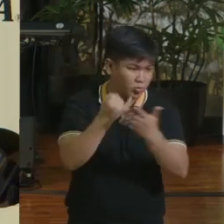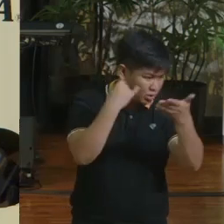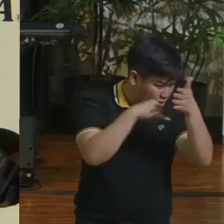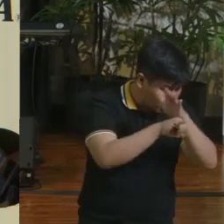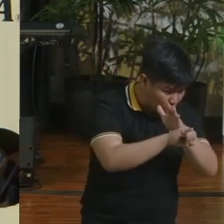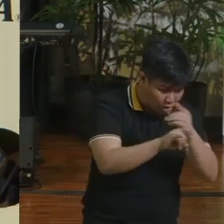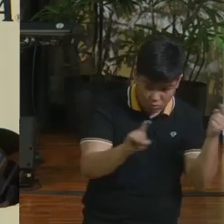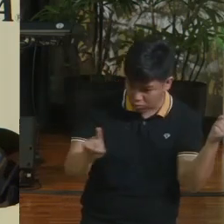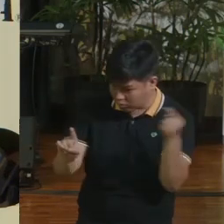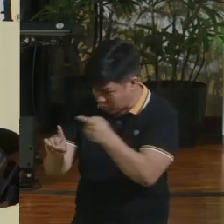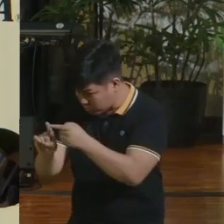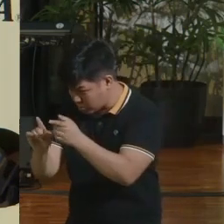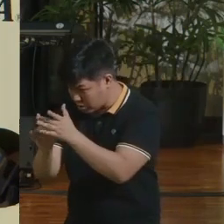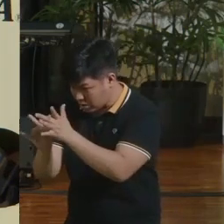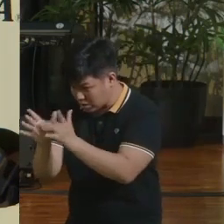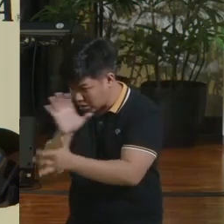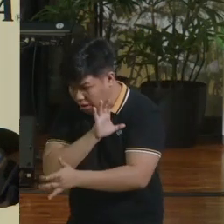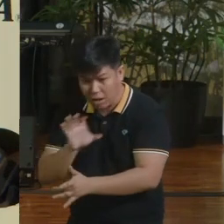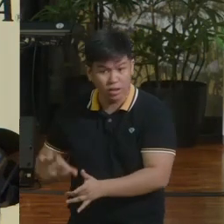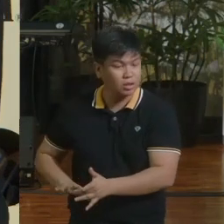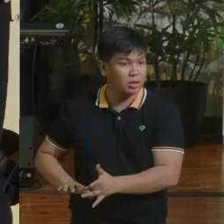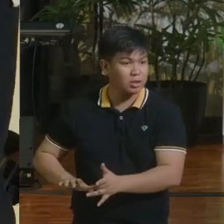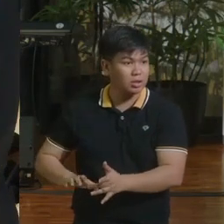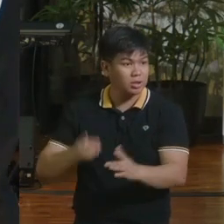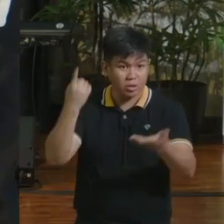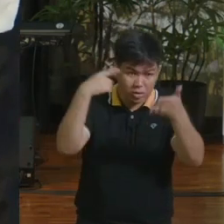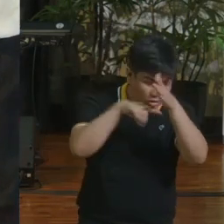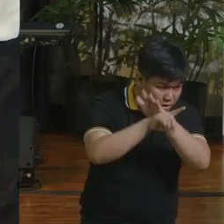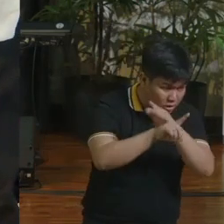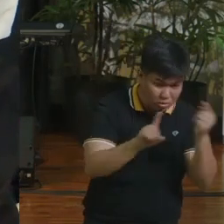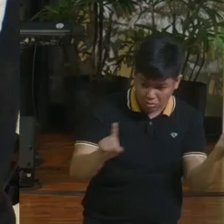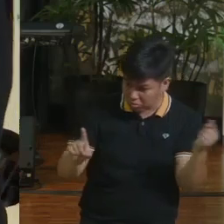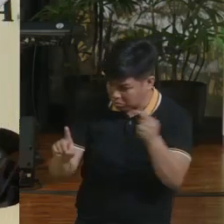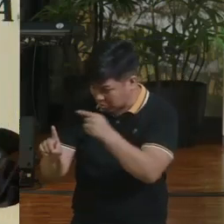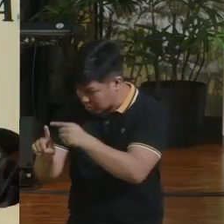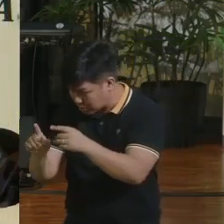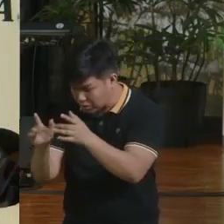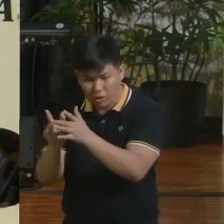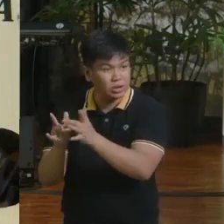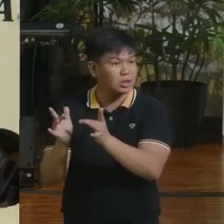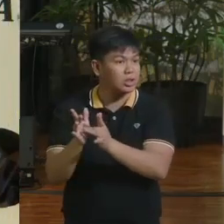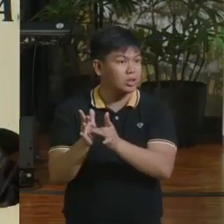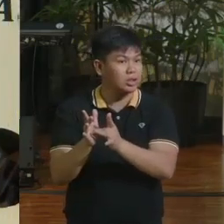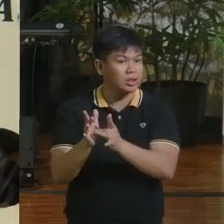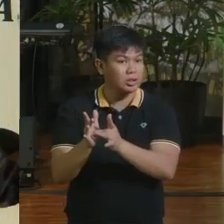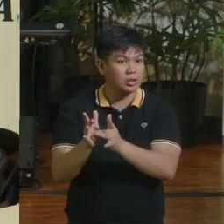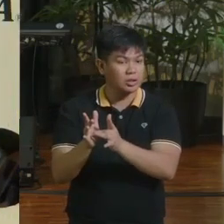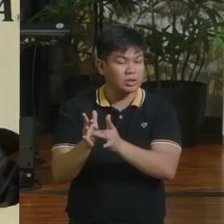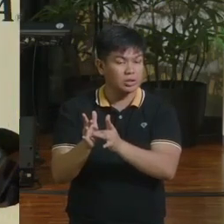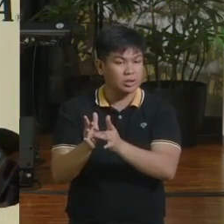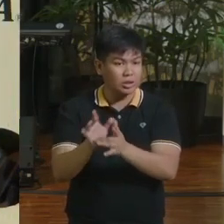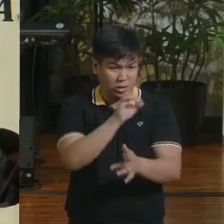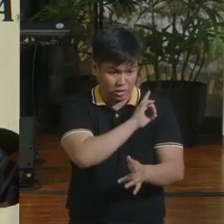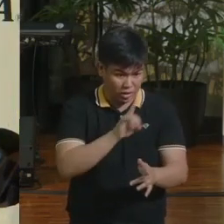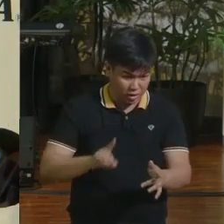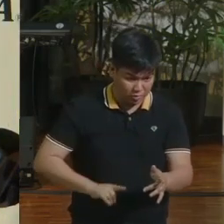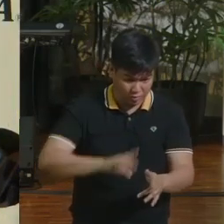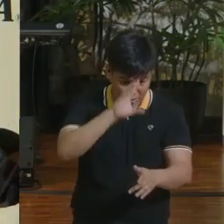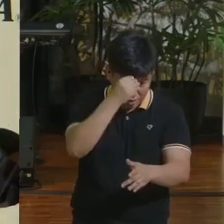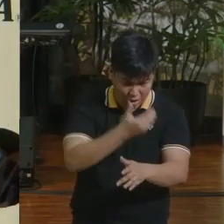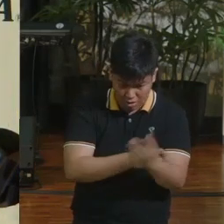Genesis 49:10, the banner of Jesse, si Jesus yun. Yung sinabi sa